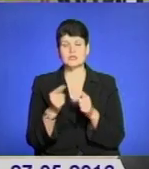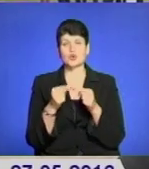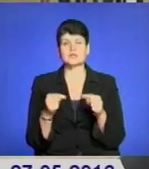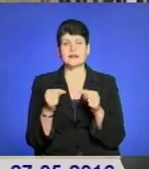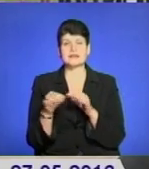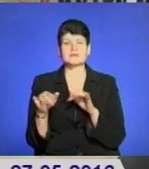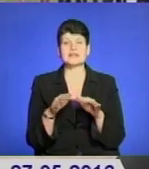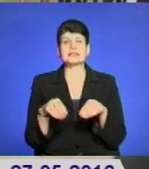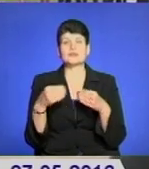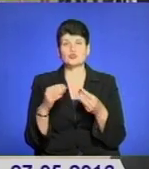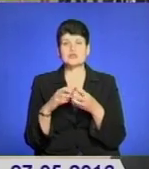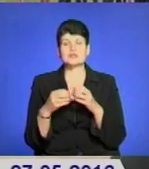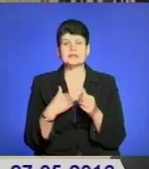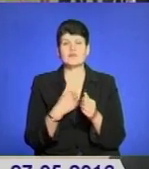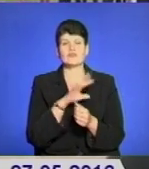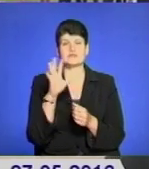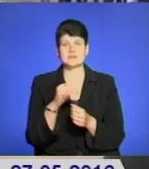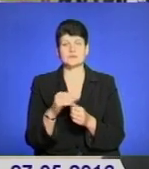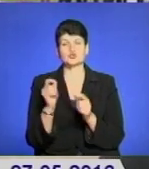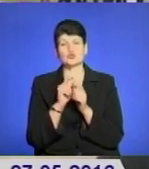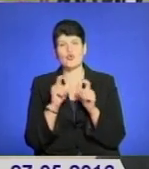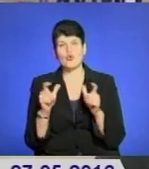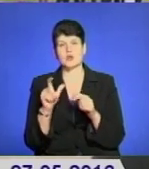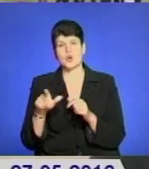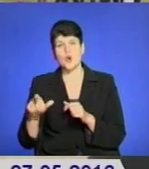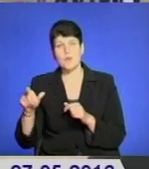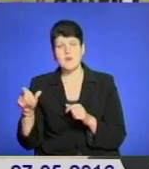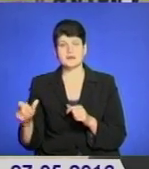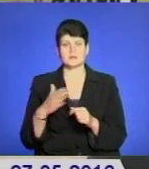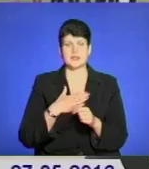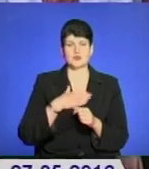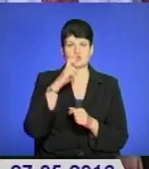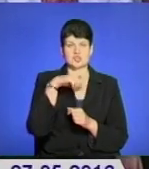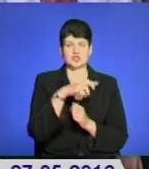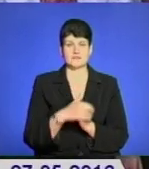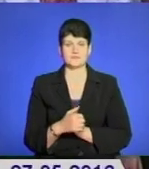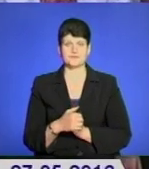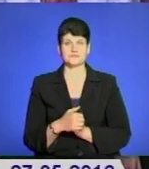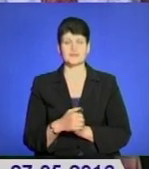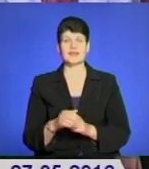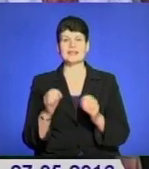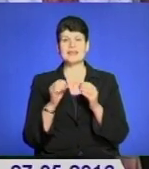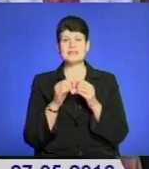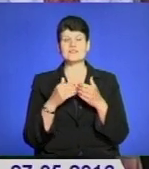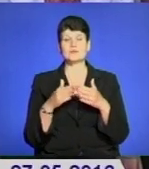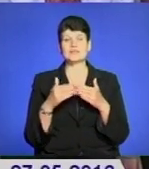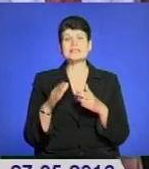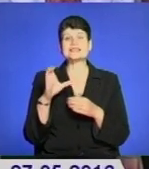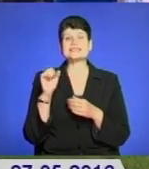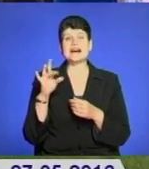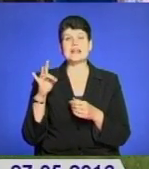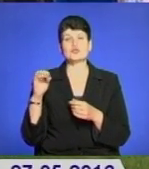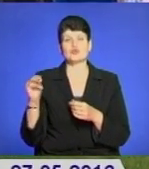які дадуть результат для нас всіх – і для школи, і для громади, і для нашої держави. А 10 випускників Саранчуківської